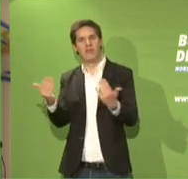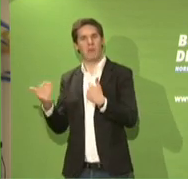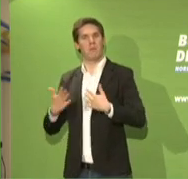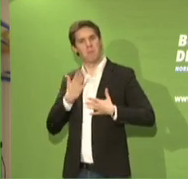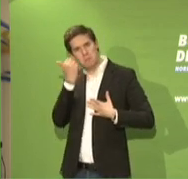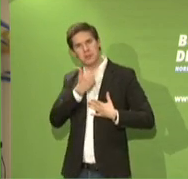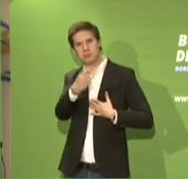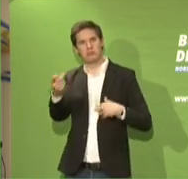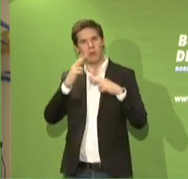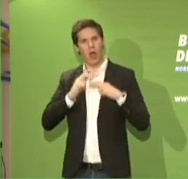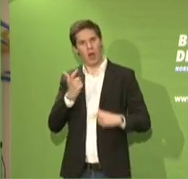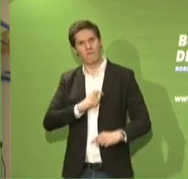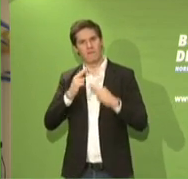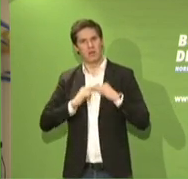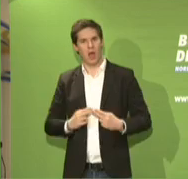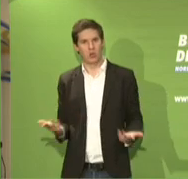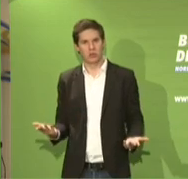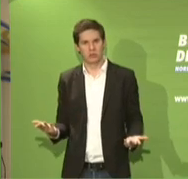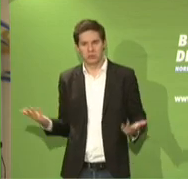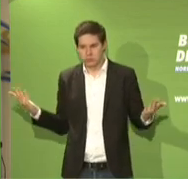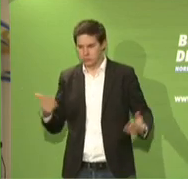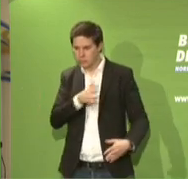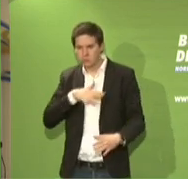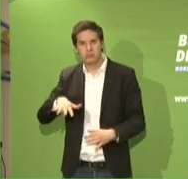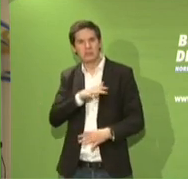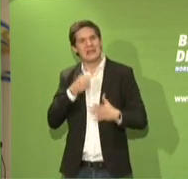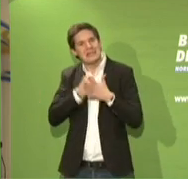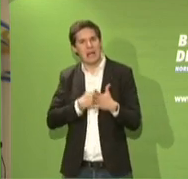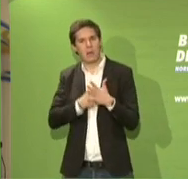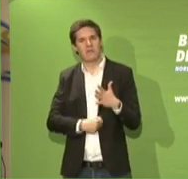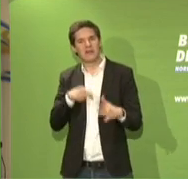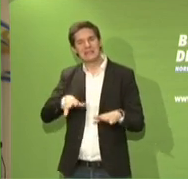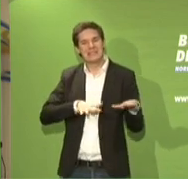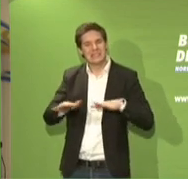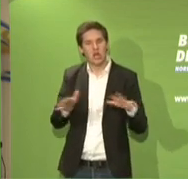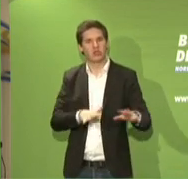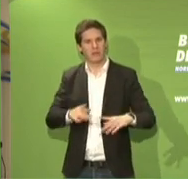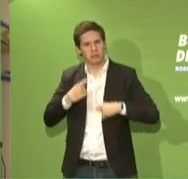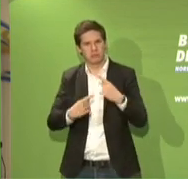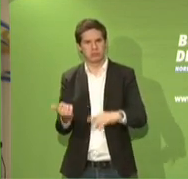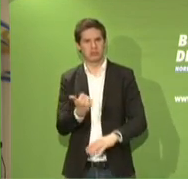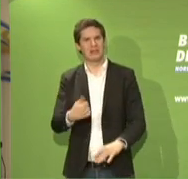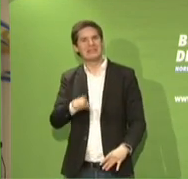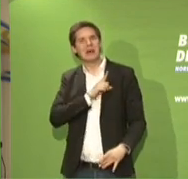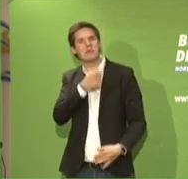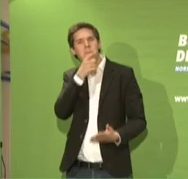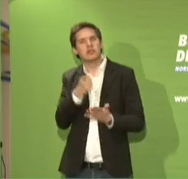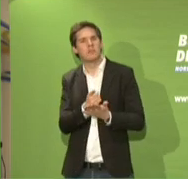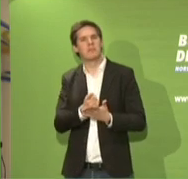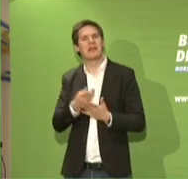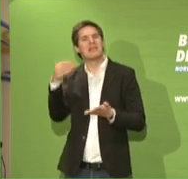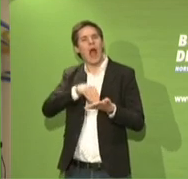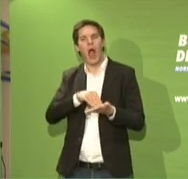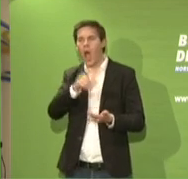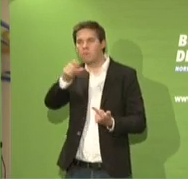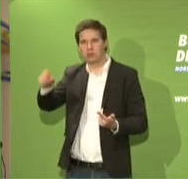Freundinnen und Freunde, unser Kampf für eine durchlässige Gesellschaft, für die selbstbestimmte Teilhabe aller, der ist noch lange nicht